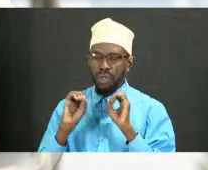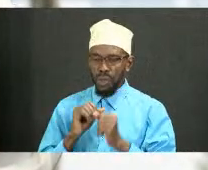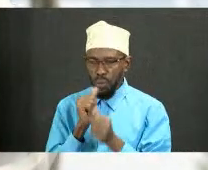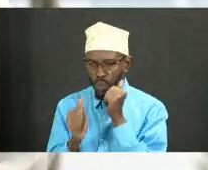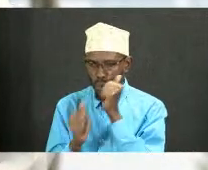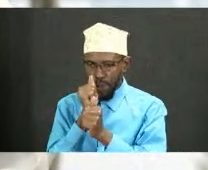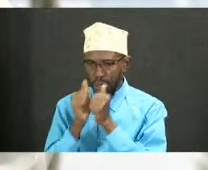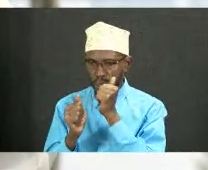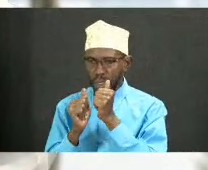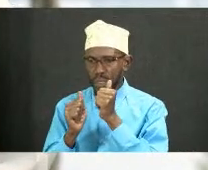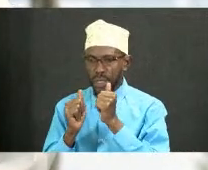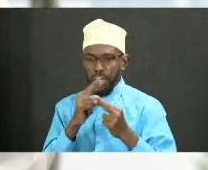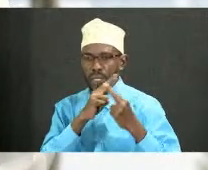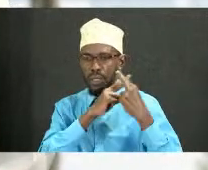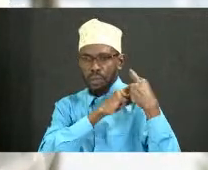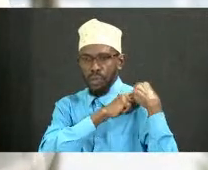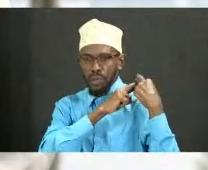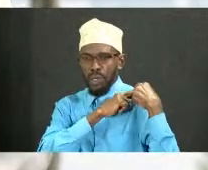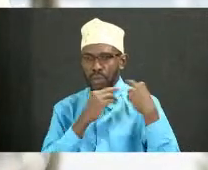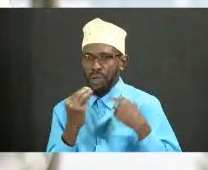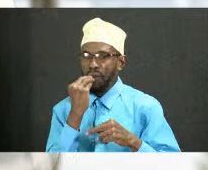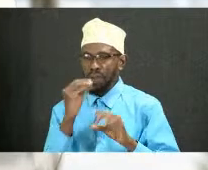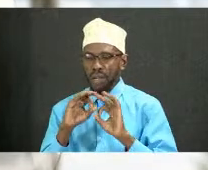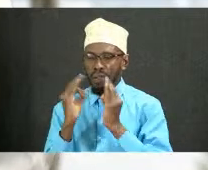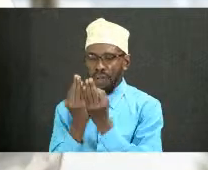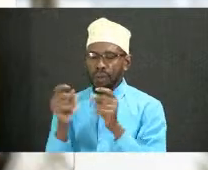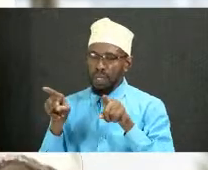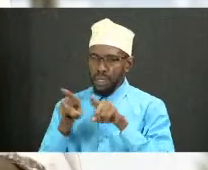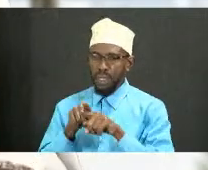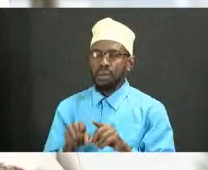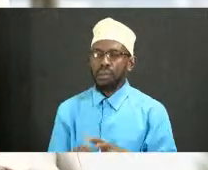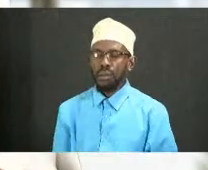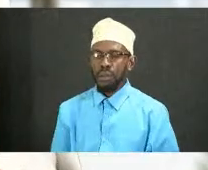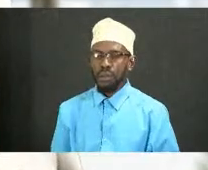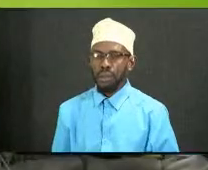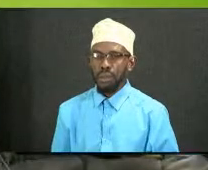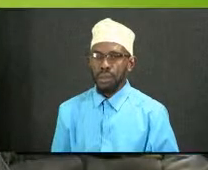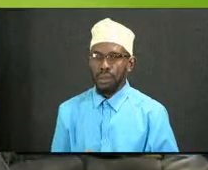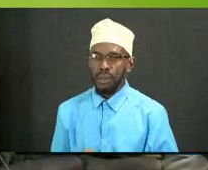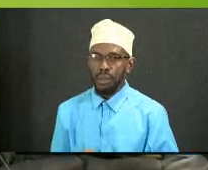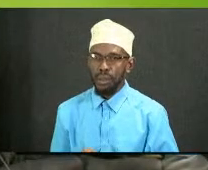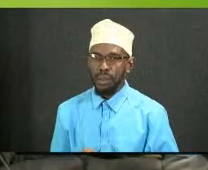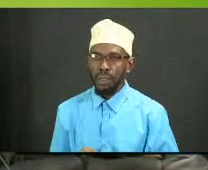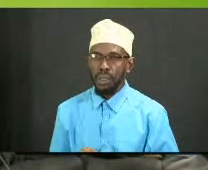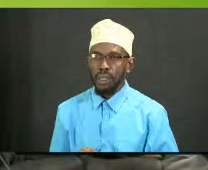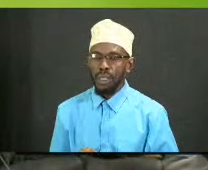mambo ambayo tunawajibika sisi kujilisha sisi na familia zetu. Naam. Naam.